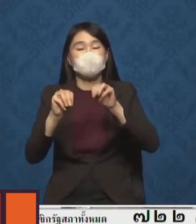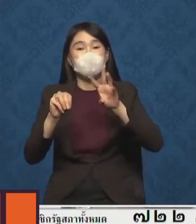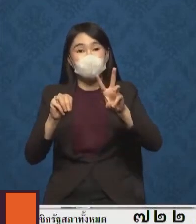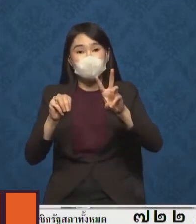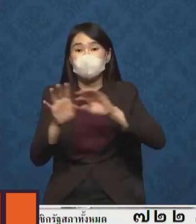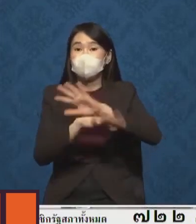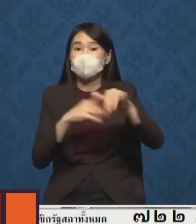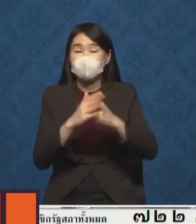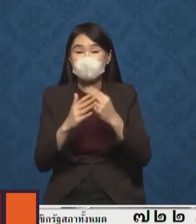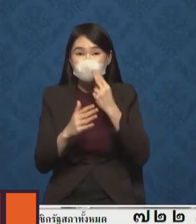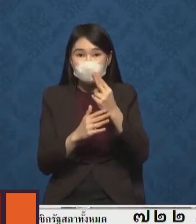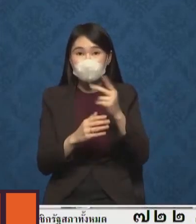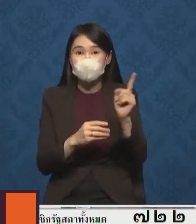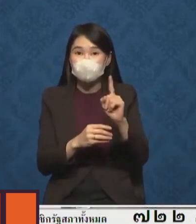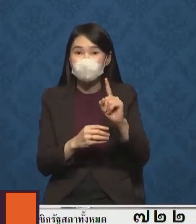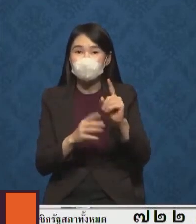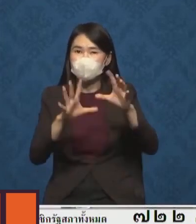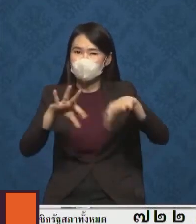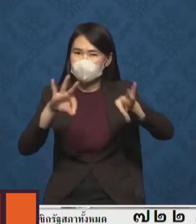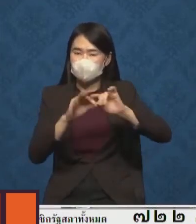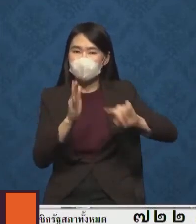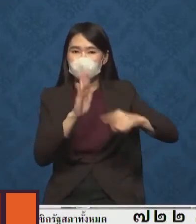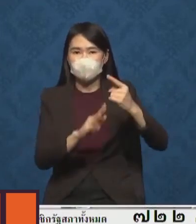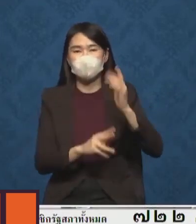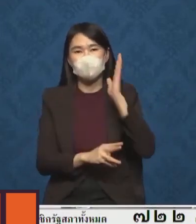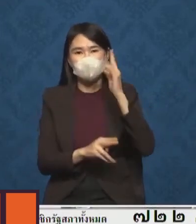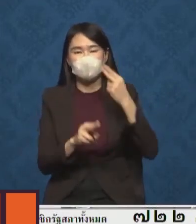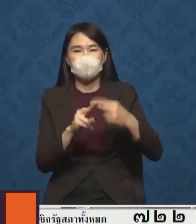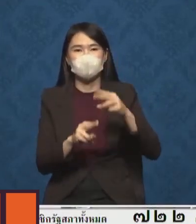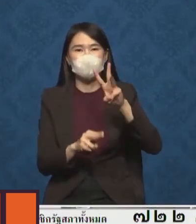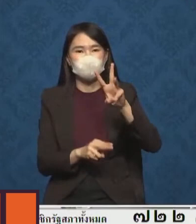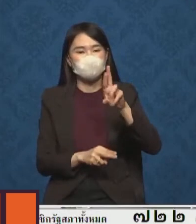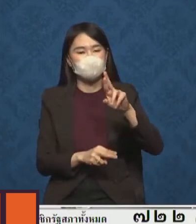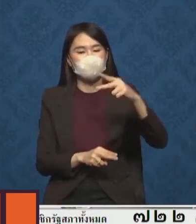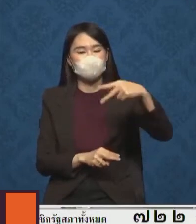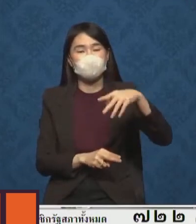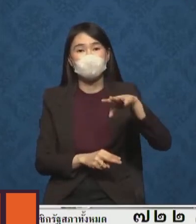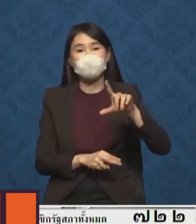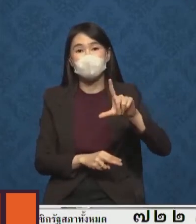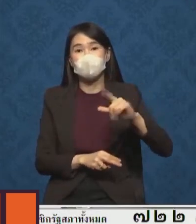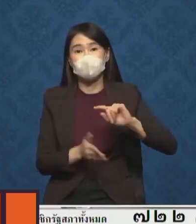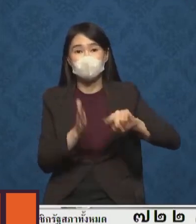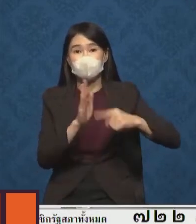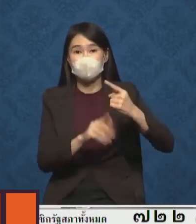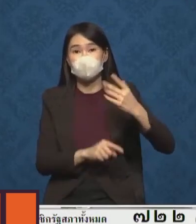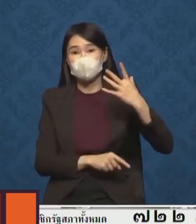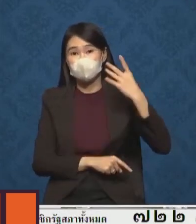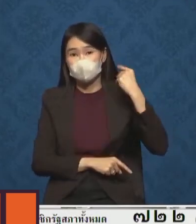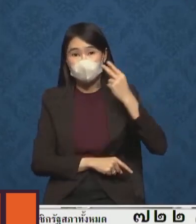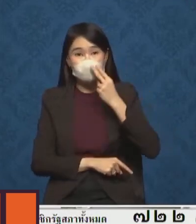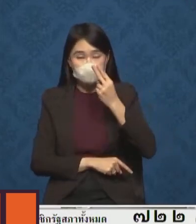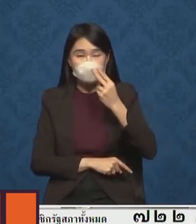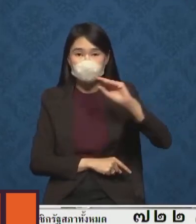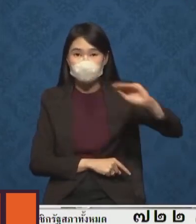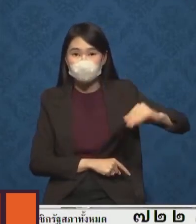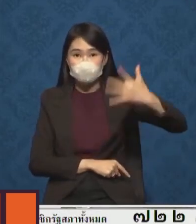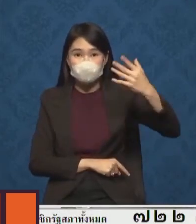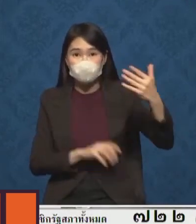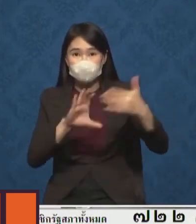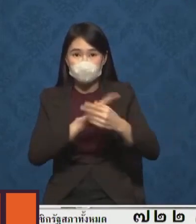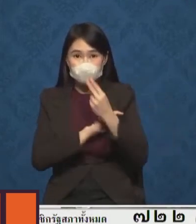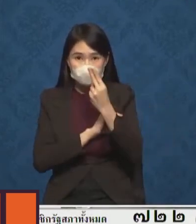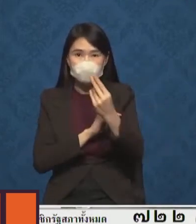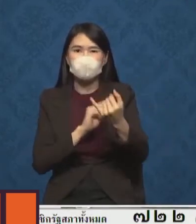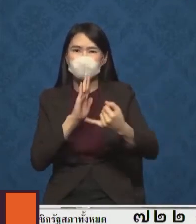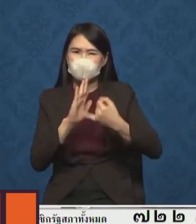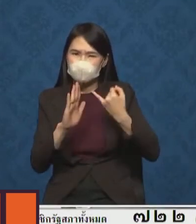าไรเกิดขึนบนประชยาที่ 4-4 follow protectวิริยโรดได้เปิดในวันแรกของการ เดีวิพภ์ขใช ตั้งง